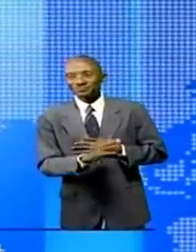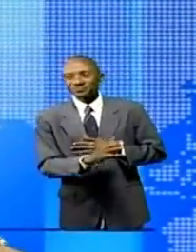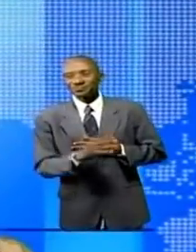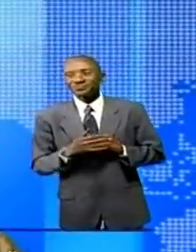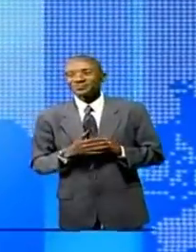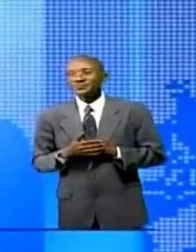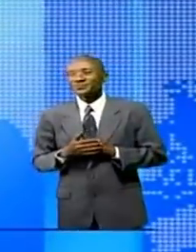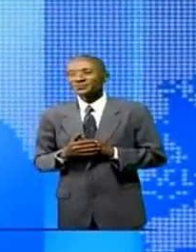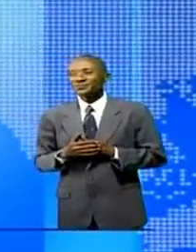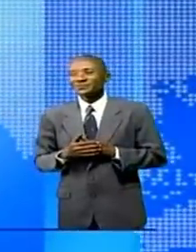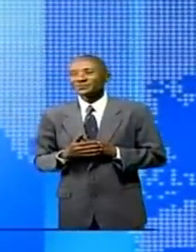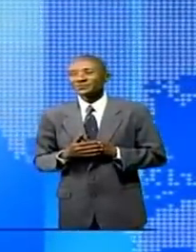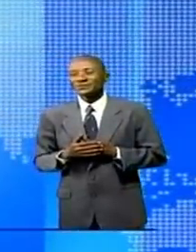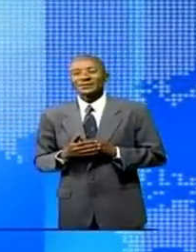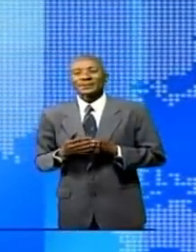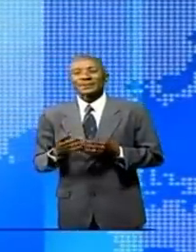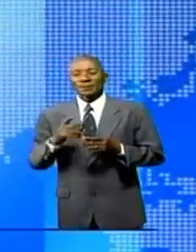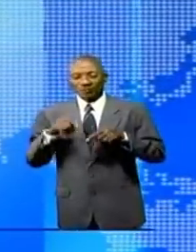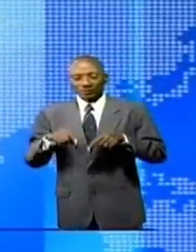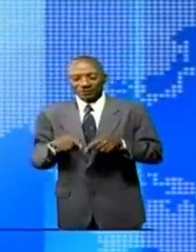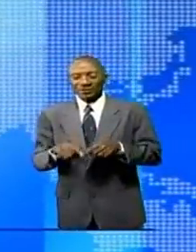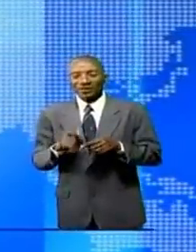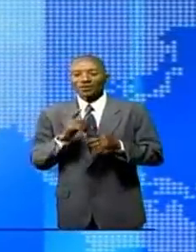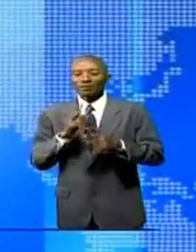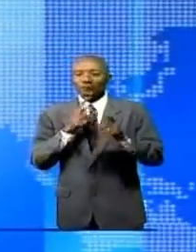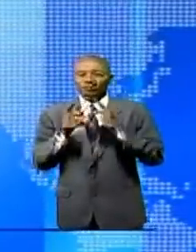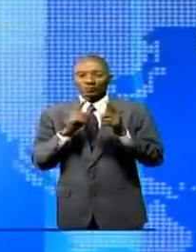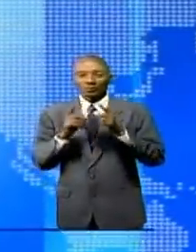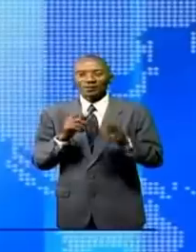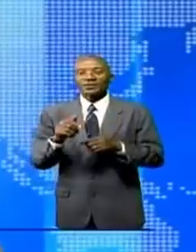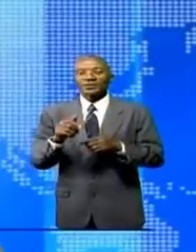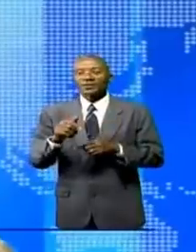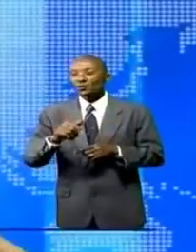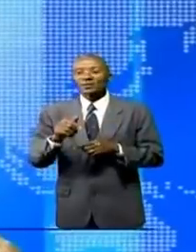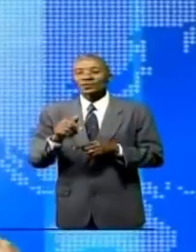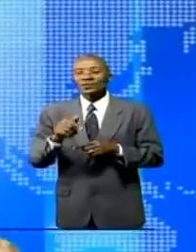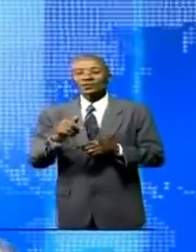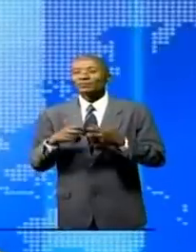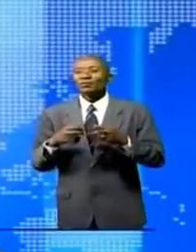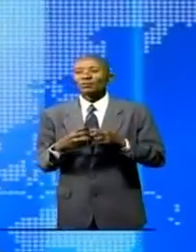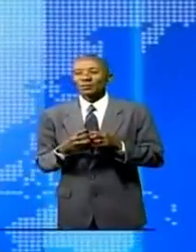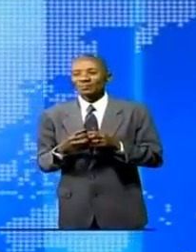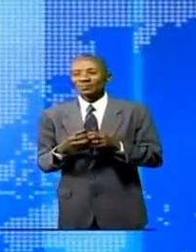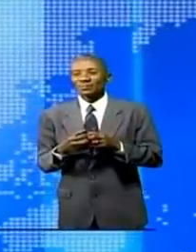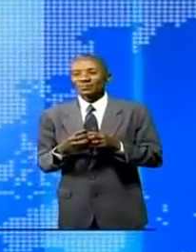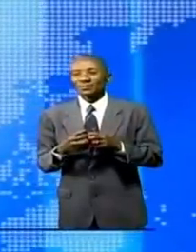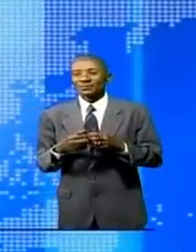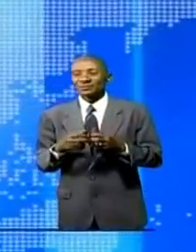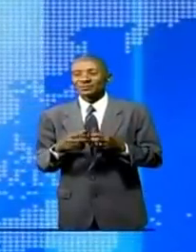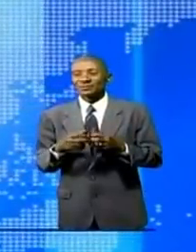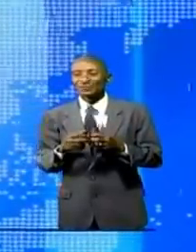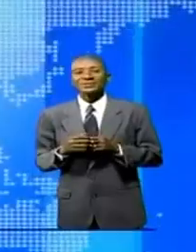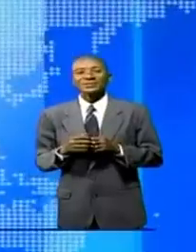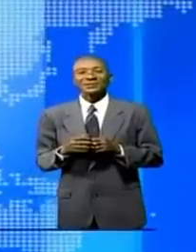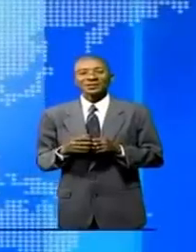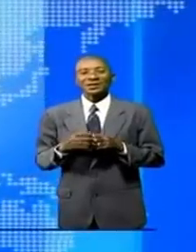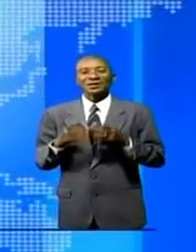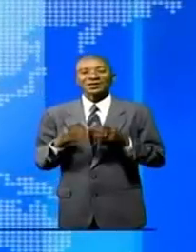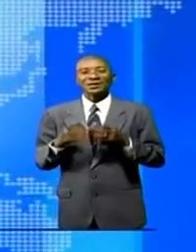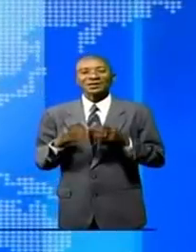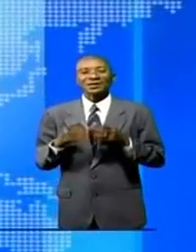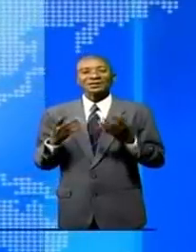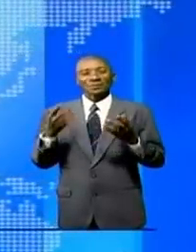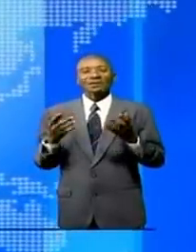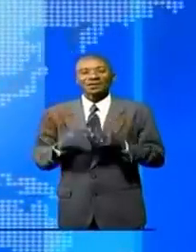des recherches menées sur les gènes dans nos milieux de vie par Emmanuel Mutombo, chercheur au ministère de la Culture. Il a également